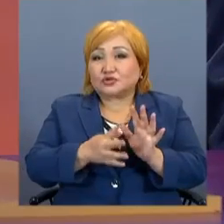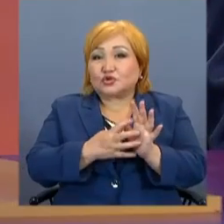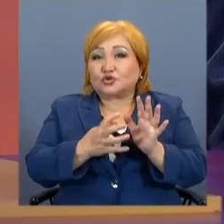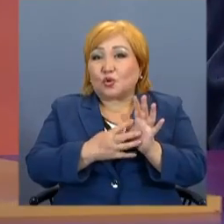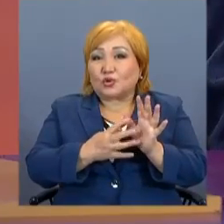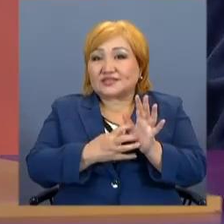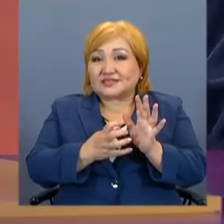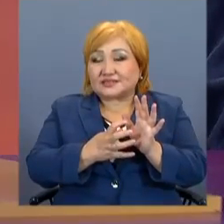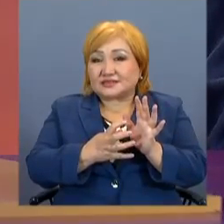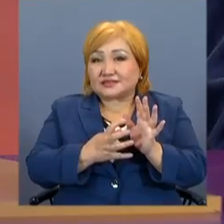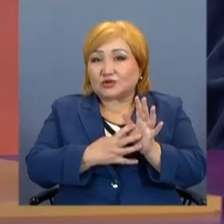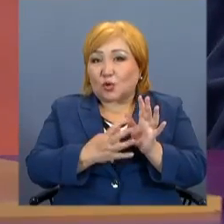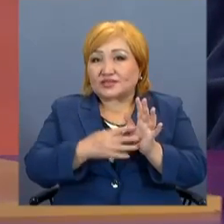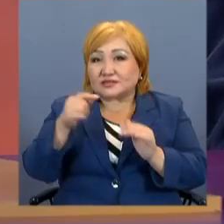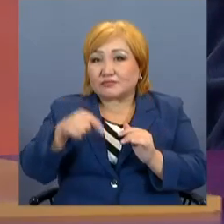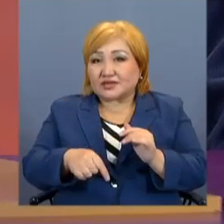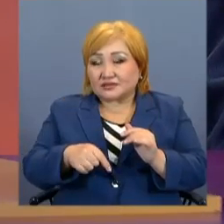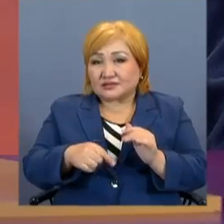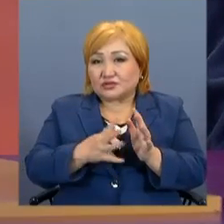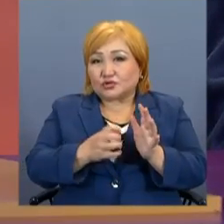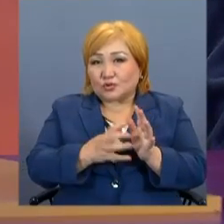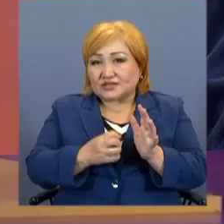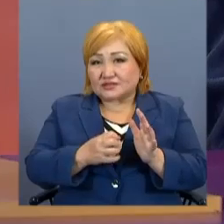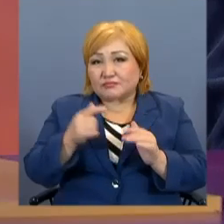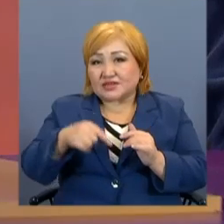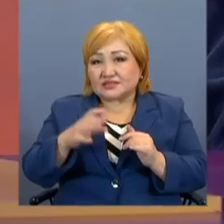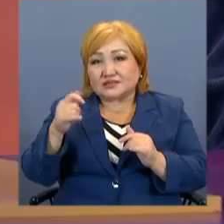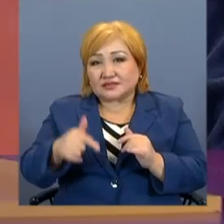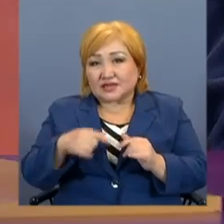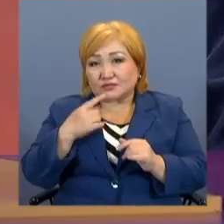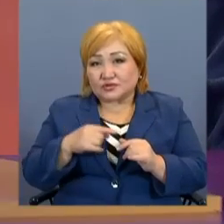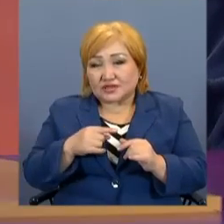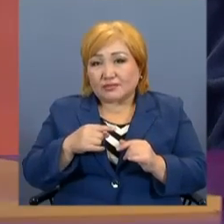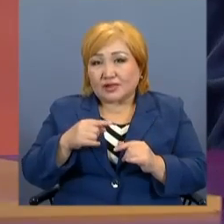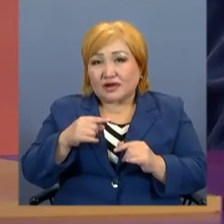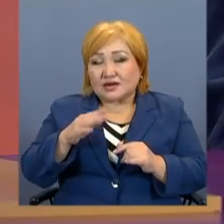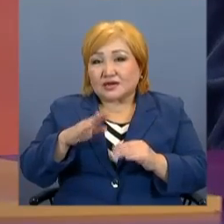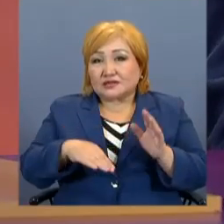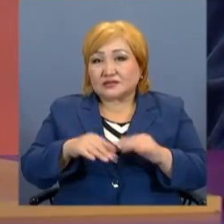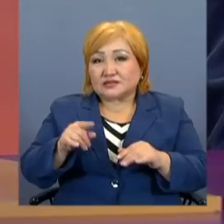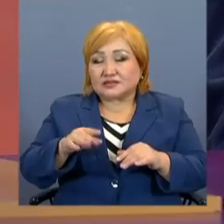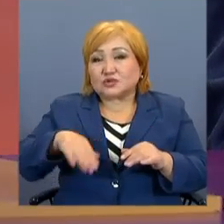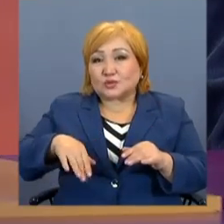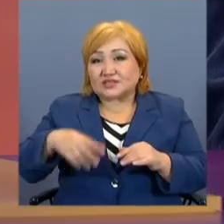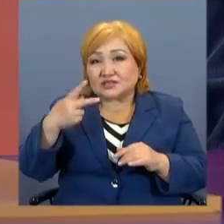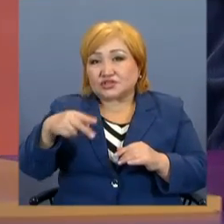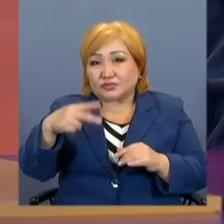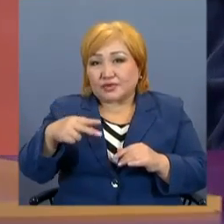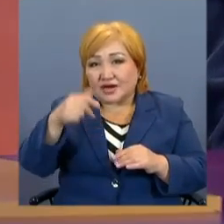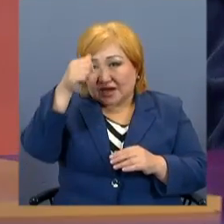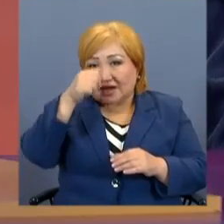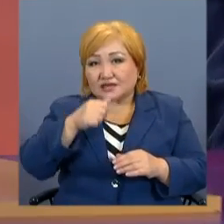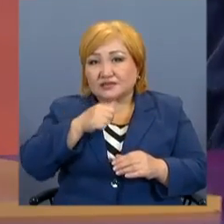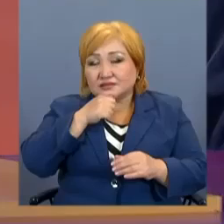болатын болса, жаңа кәсіпкерлік деңгейдегі келетін болсақ, кемі 20 айып есептік